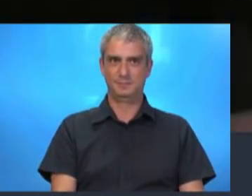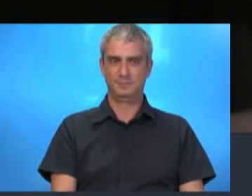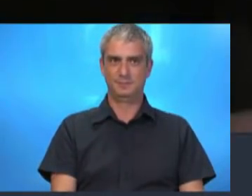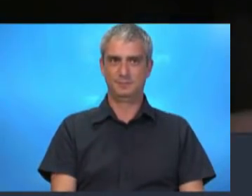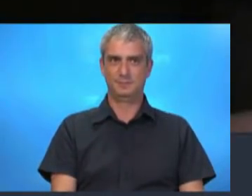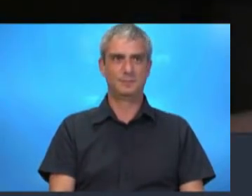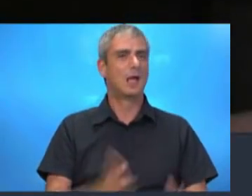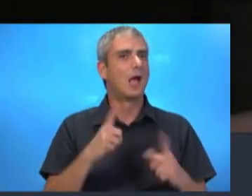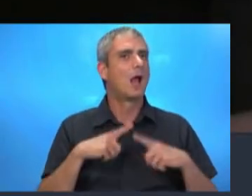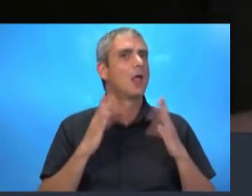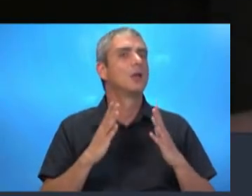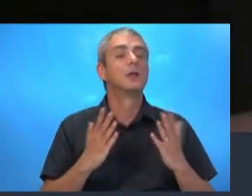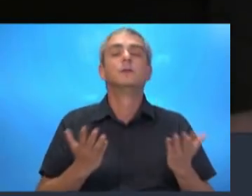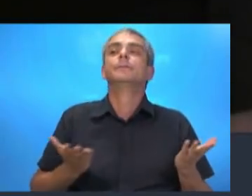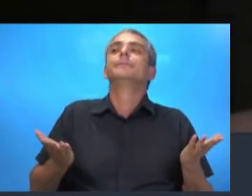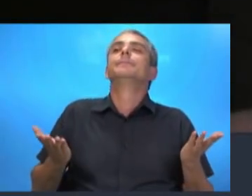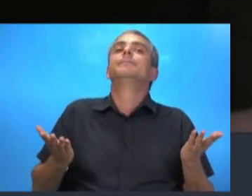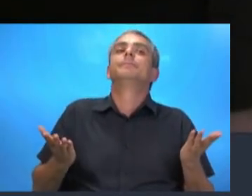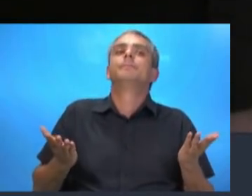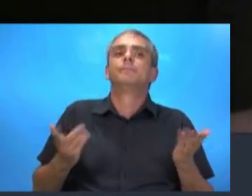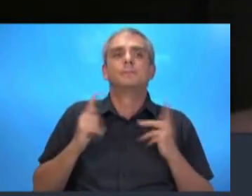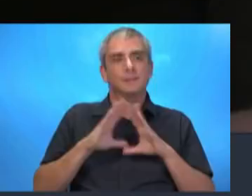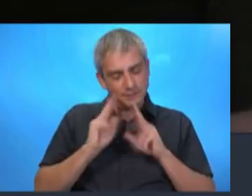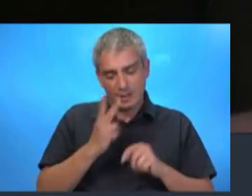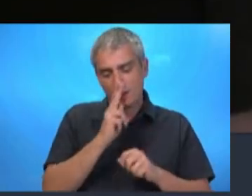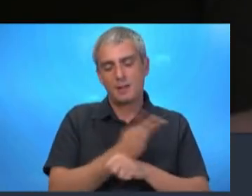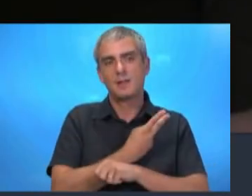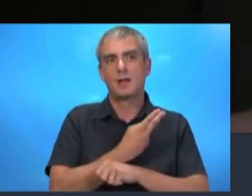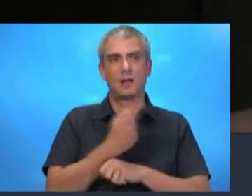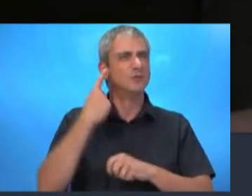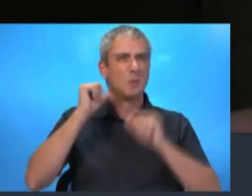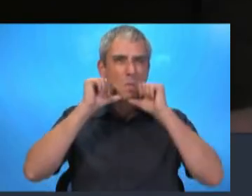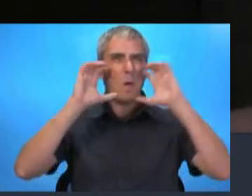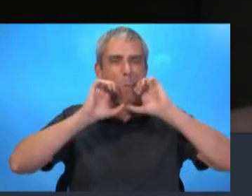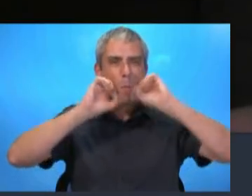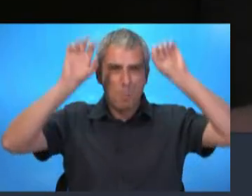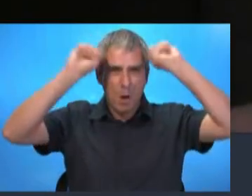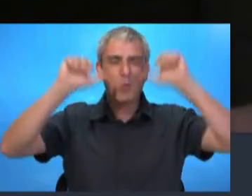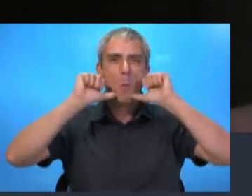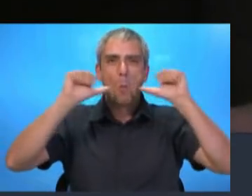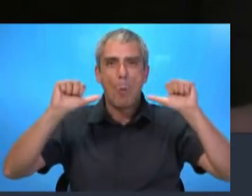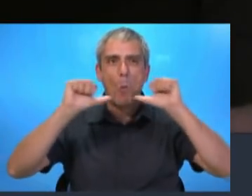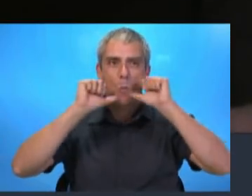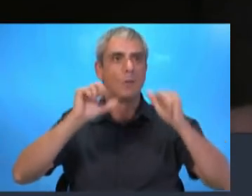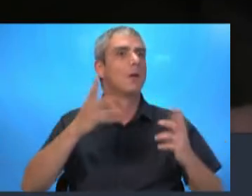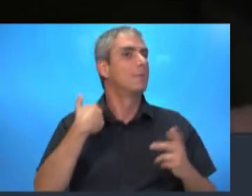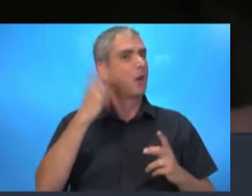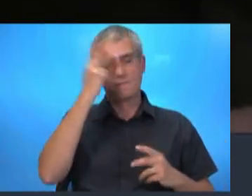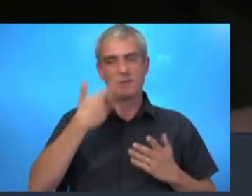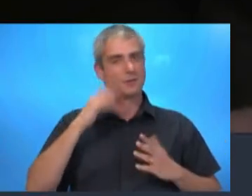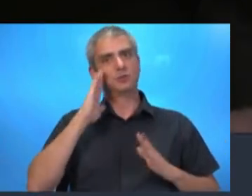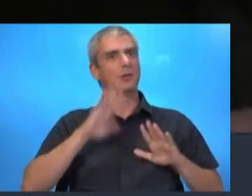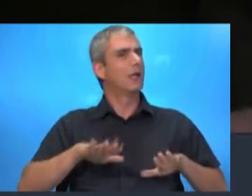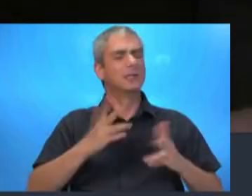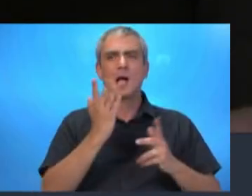איך חיים ככה? זה צריך להתרגל לזה. לקח לי הרבה שנים להתרגל לזה. גם אנשים לא מבינים איך אני ישן על הכיסא. כמה שנים אתה